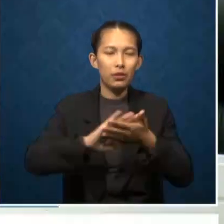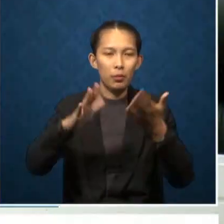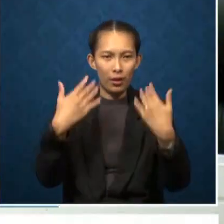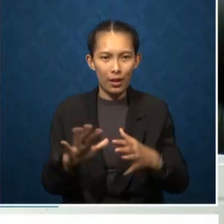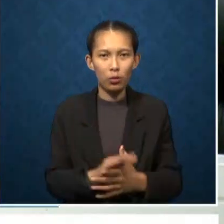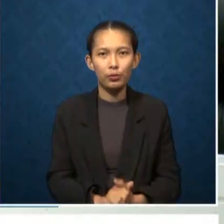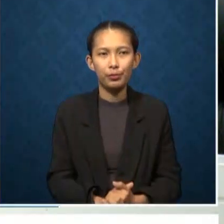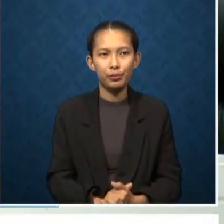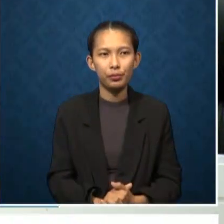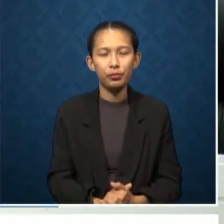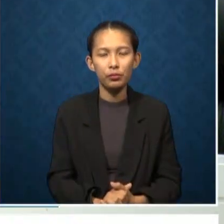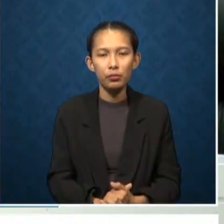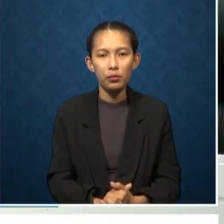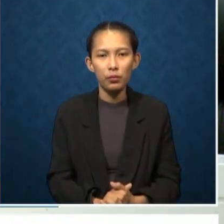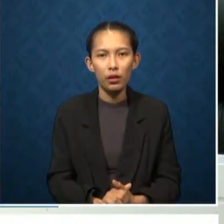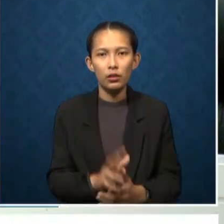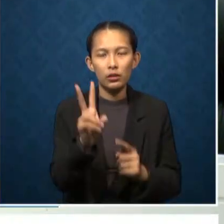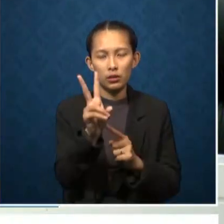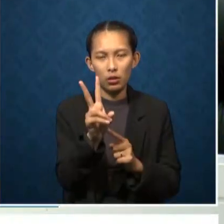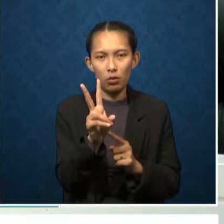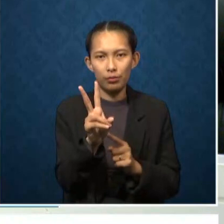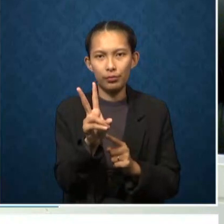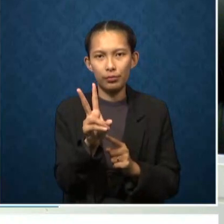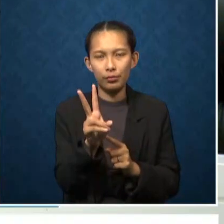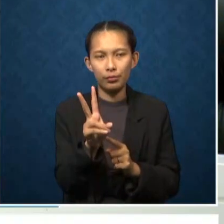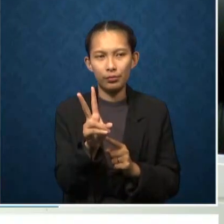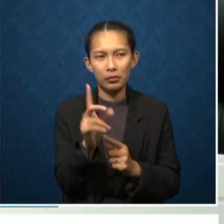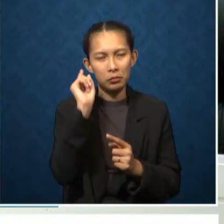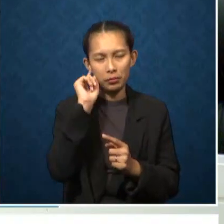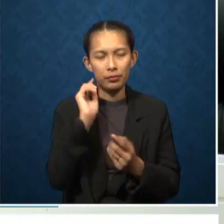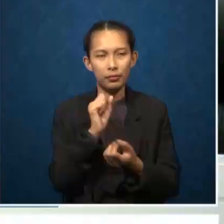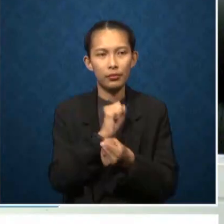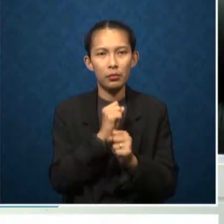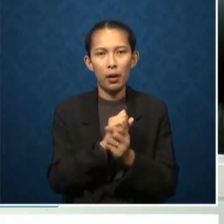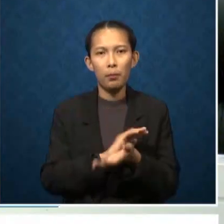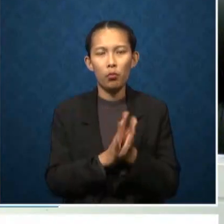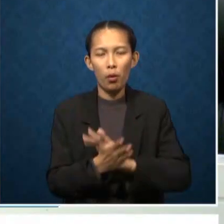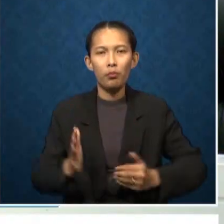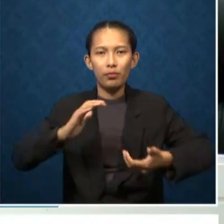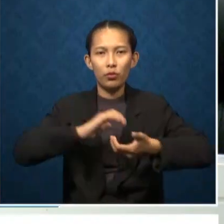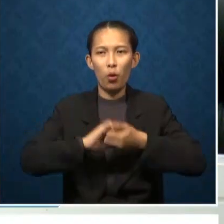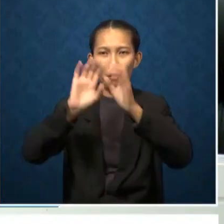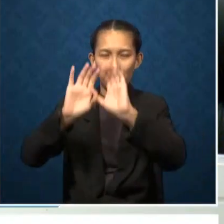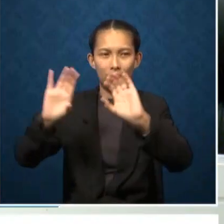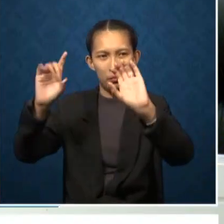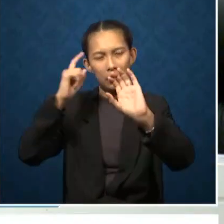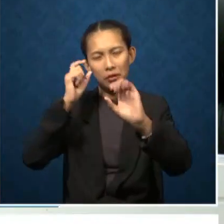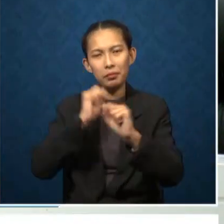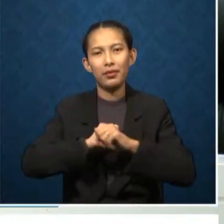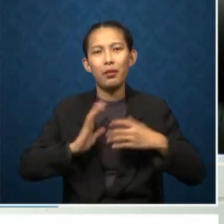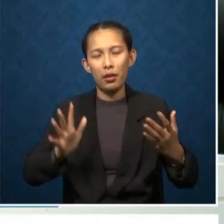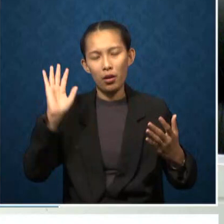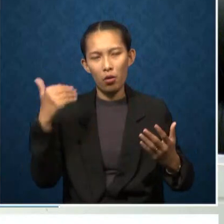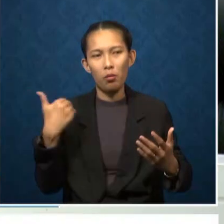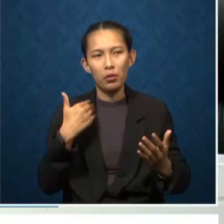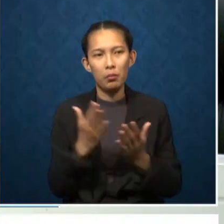คะประเด็นที่2ก็เป็นเรื่องของการที่จะบูรณาการการทำงานร่วมกันของหน่วยงานภาครัฐนะคะเราก็ใช้กลไกอยู่2กล